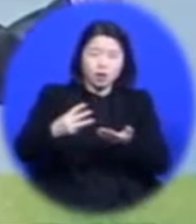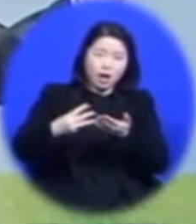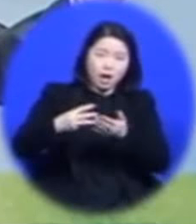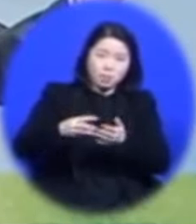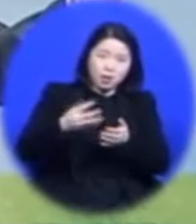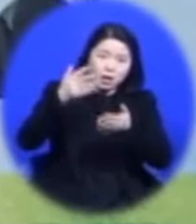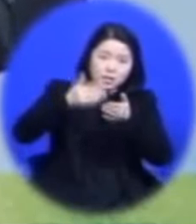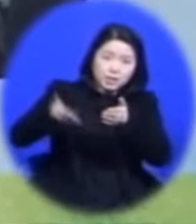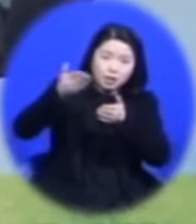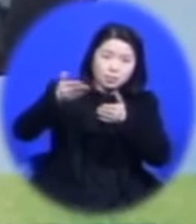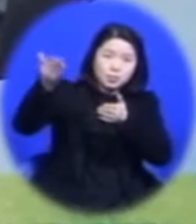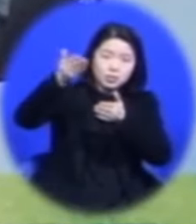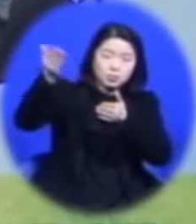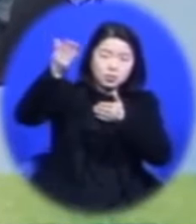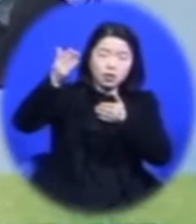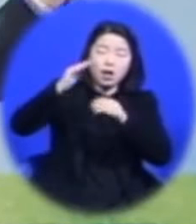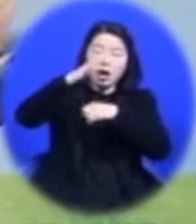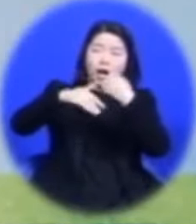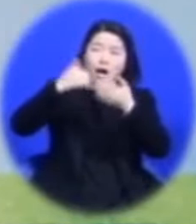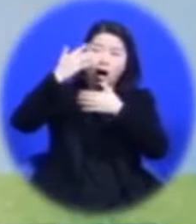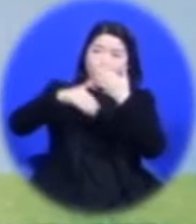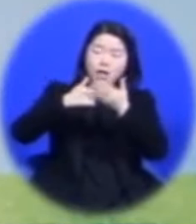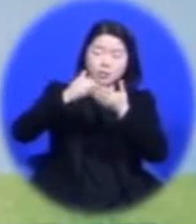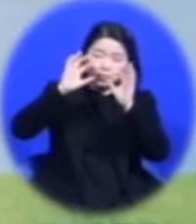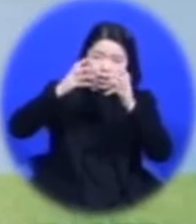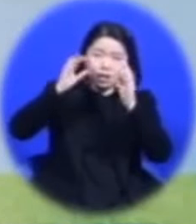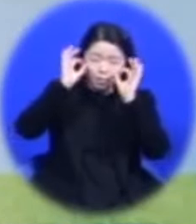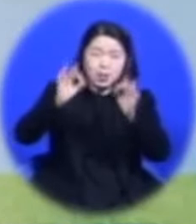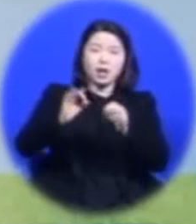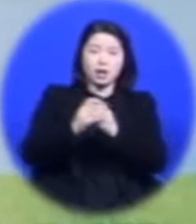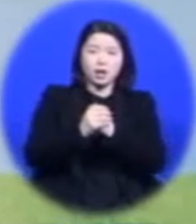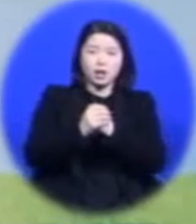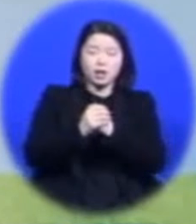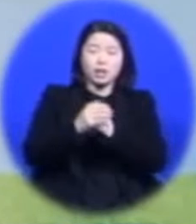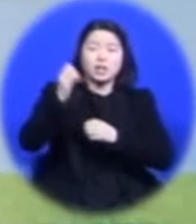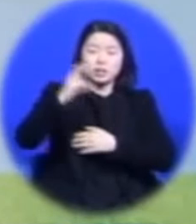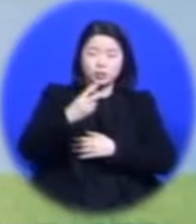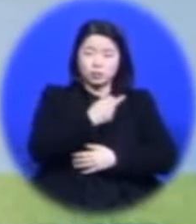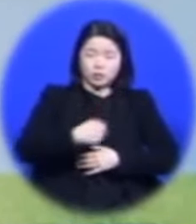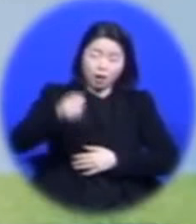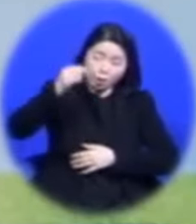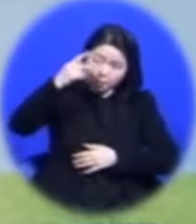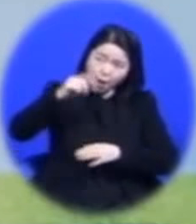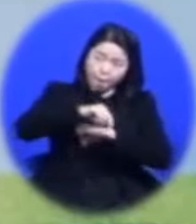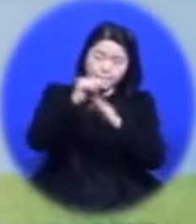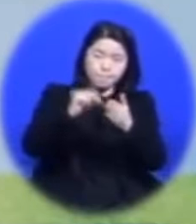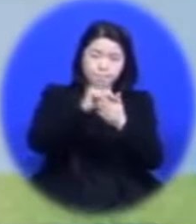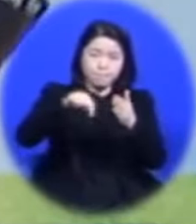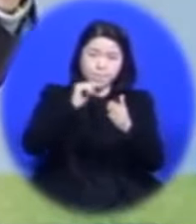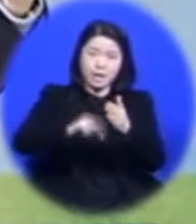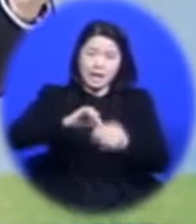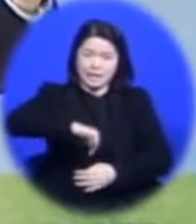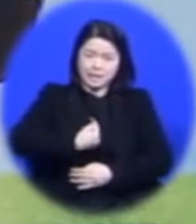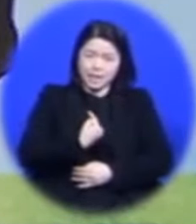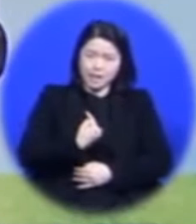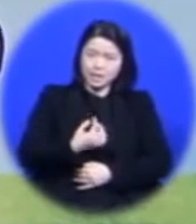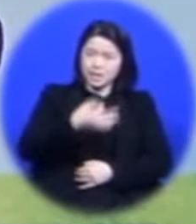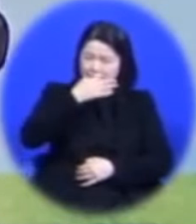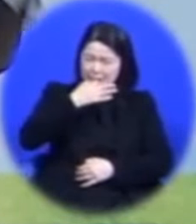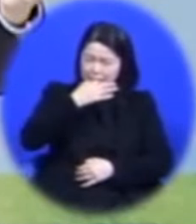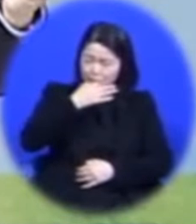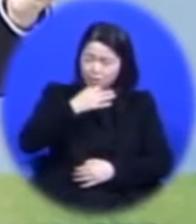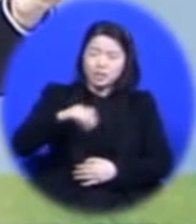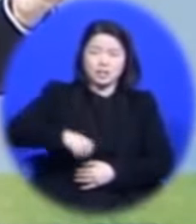봤습니다 하나님의 나라를 본 거예요 그리고 사도 바울의 마음속에 가지고 있었던 자기의 야망